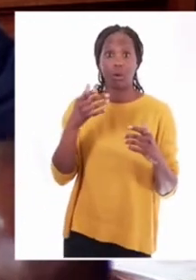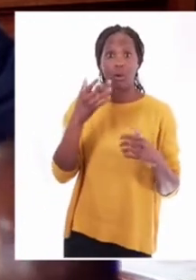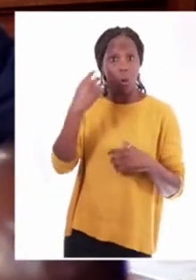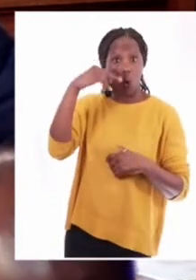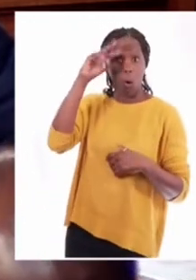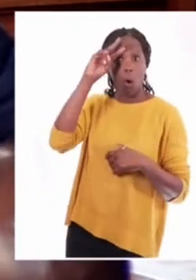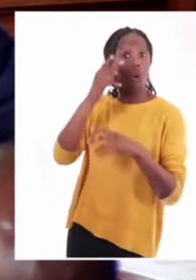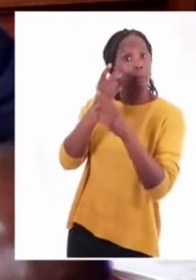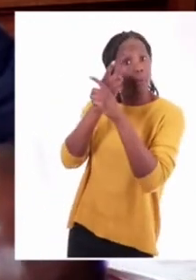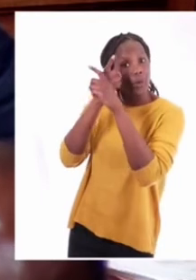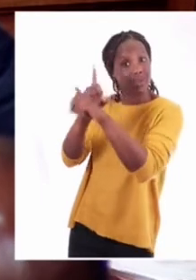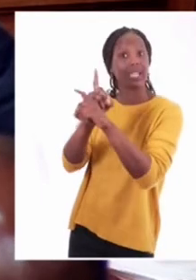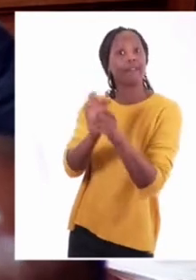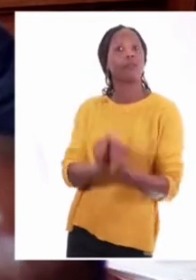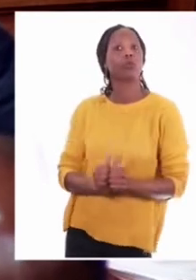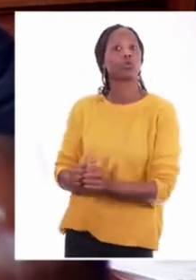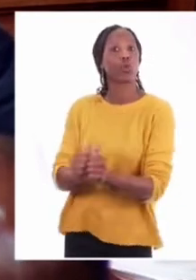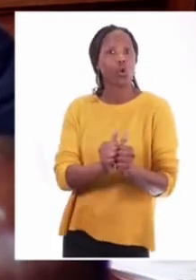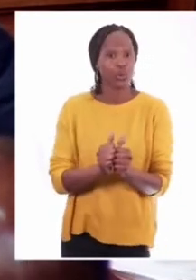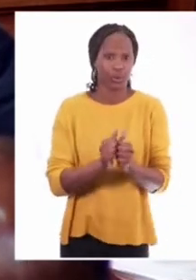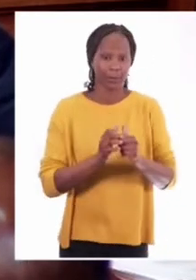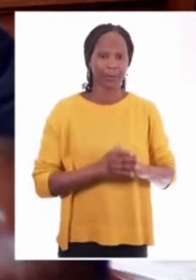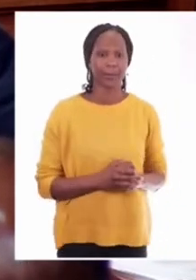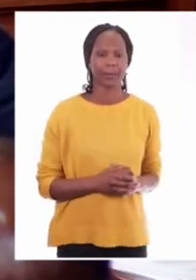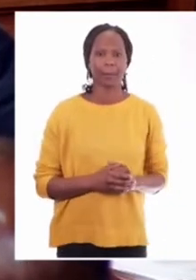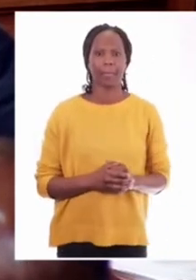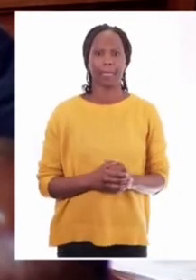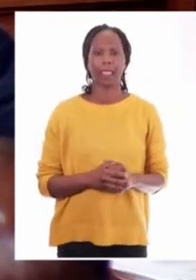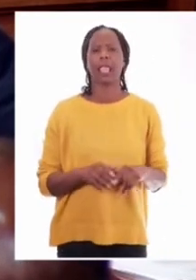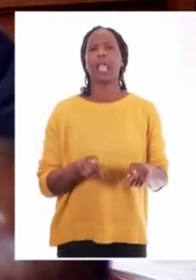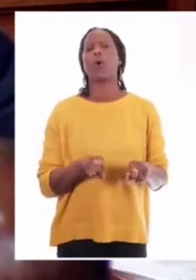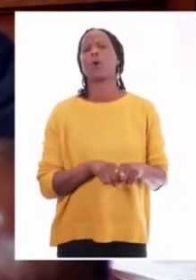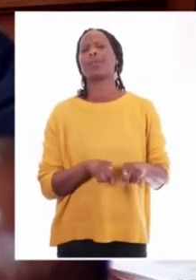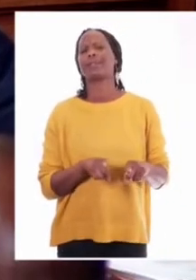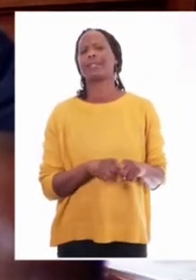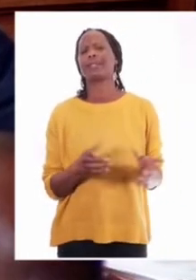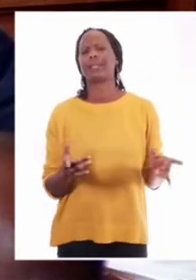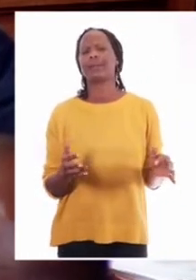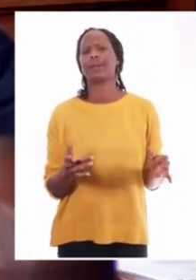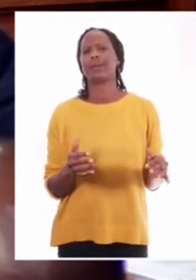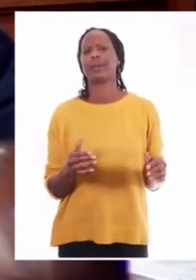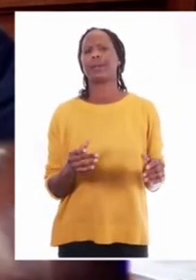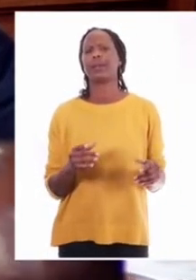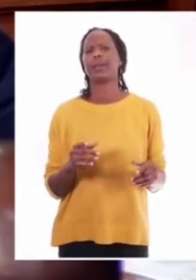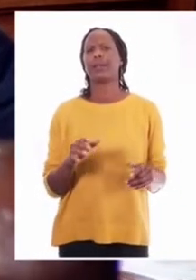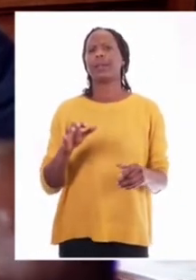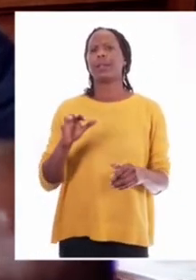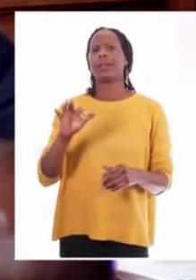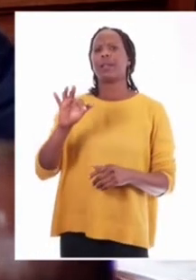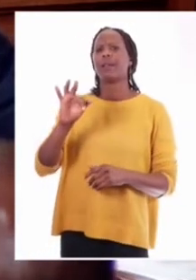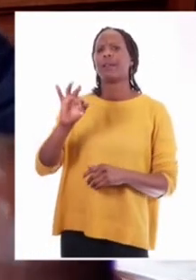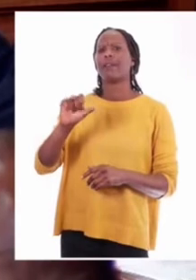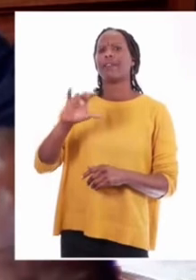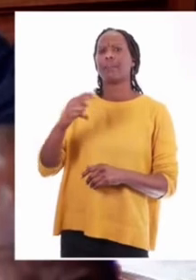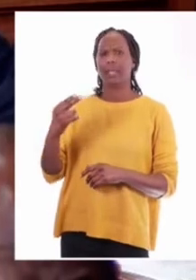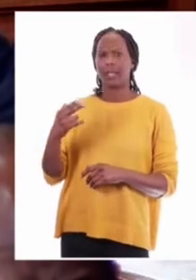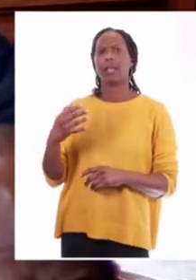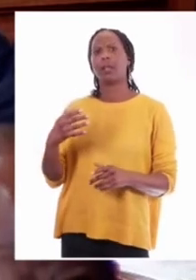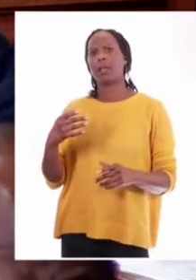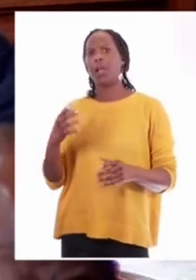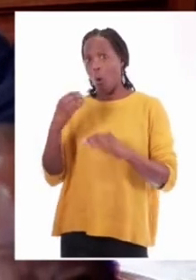européenne commune. Vous faire aussi, en complément de ce que disait Fabien, une proposition,